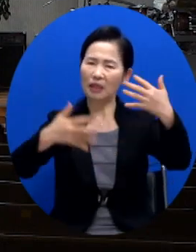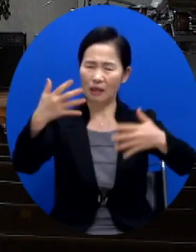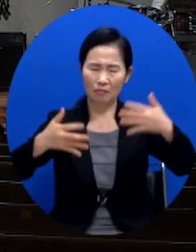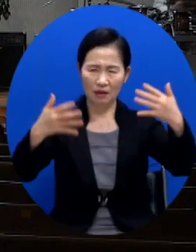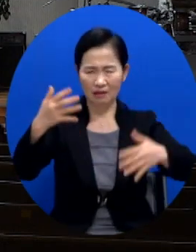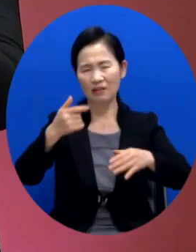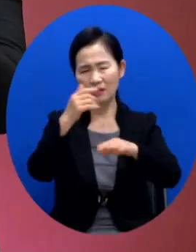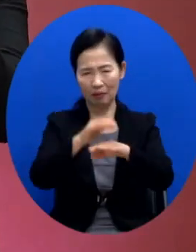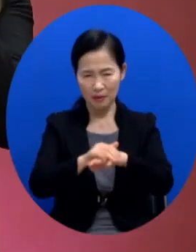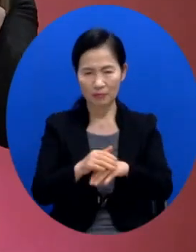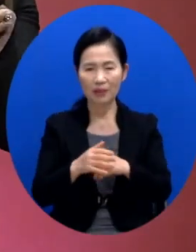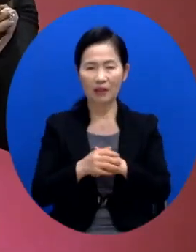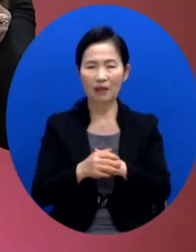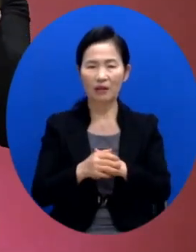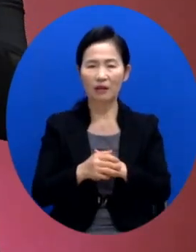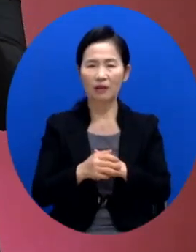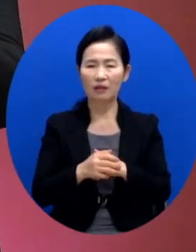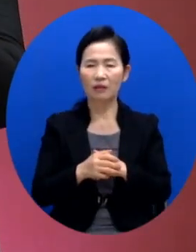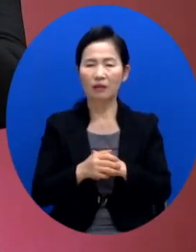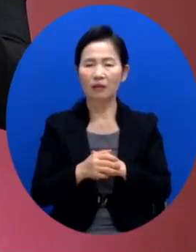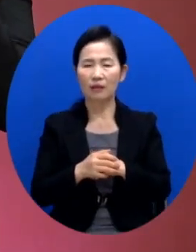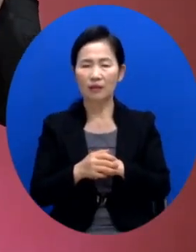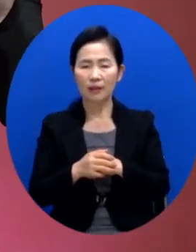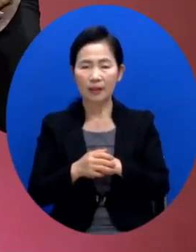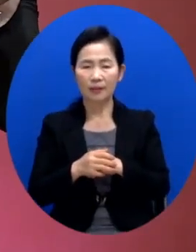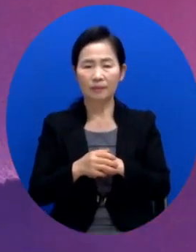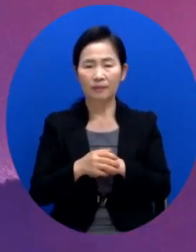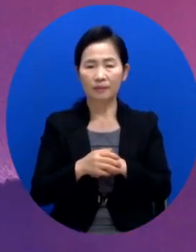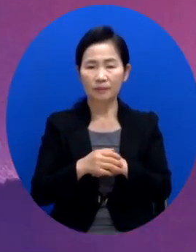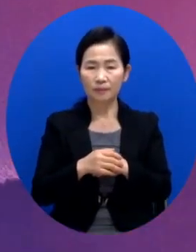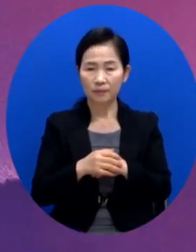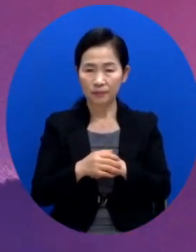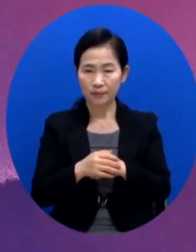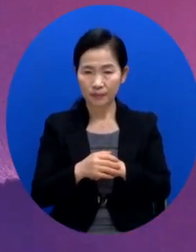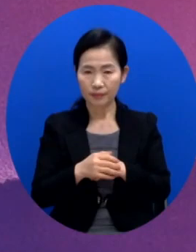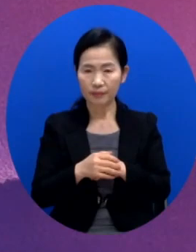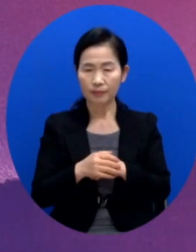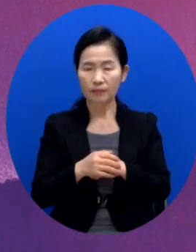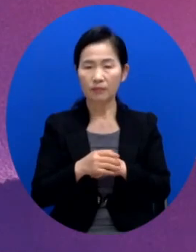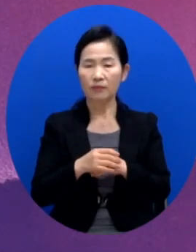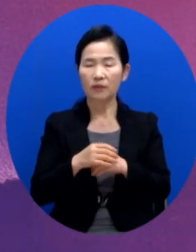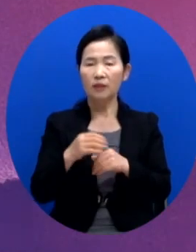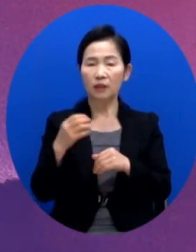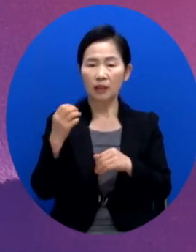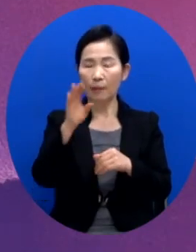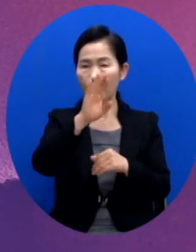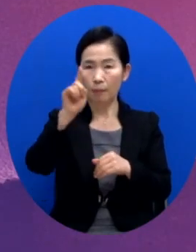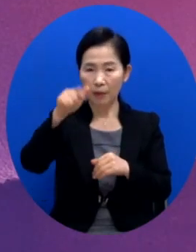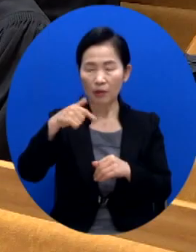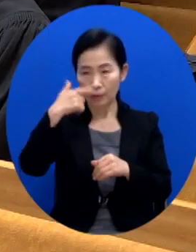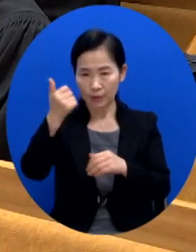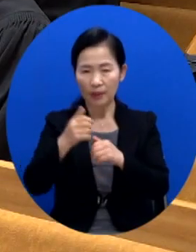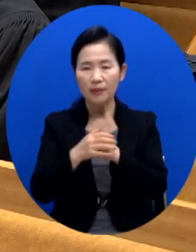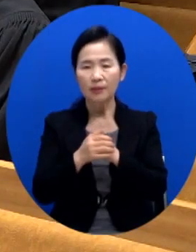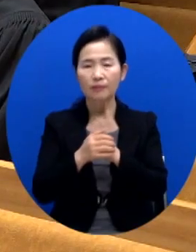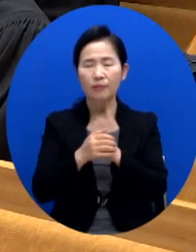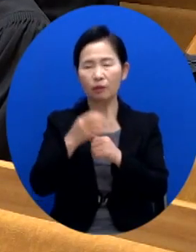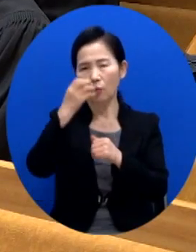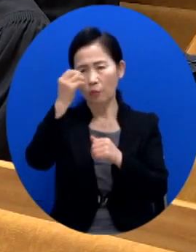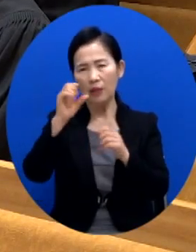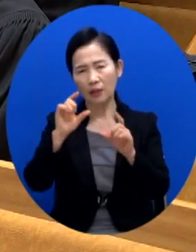영상으로 진행한 예배에서 상동 21세기 교회 담임이자 예장 합신총회장 박병화 목사는 교만이